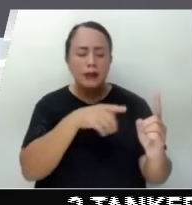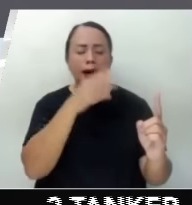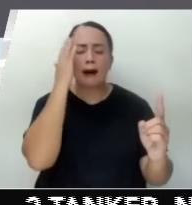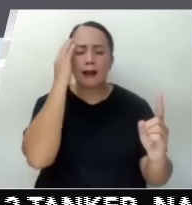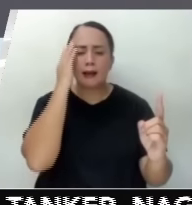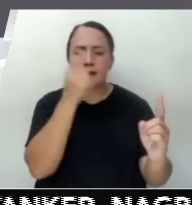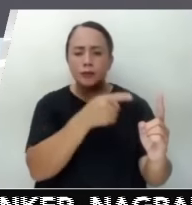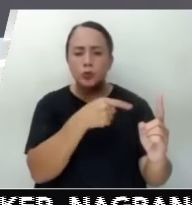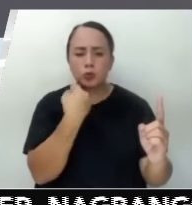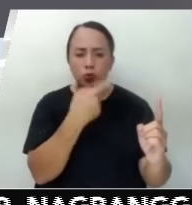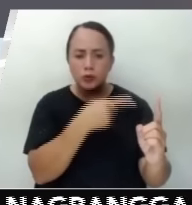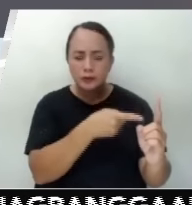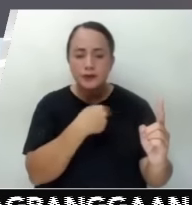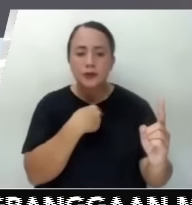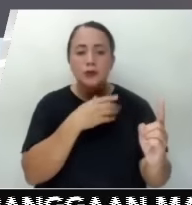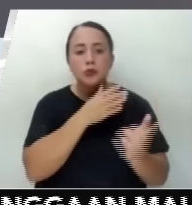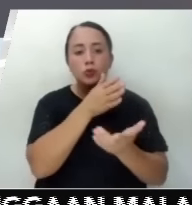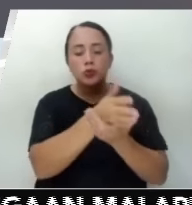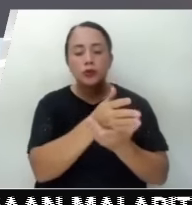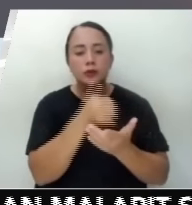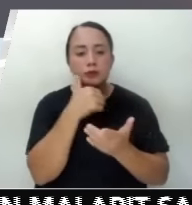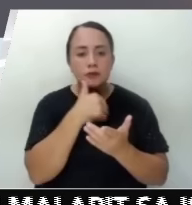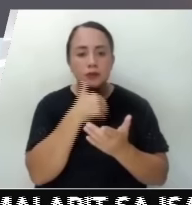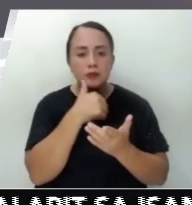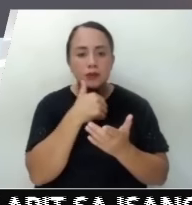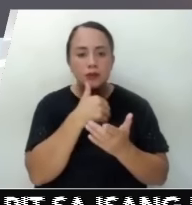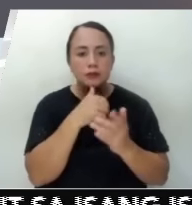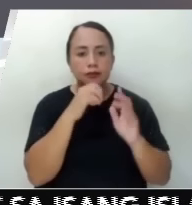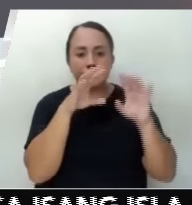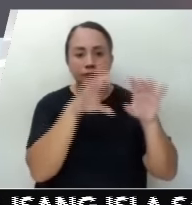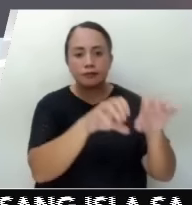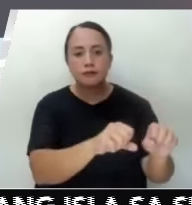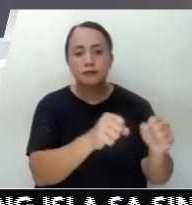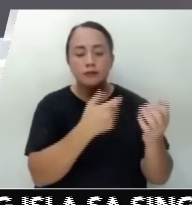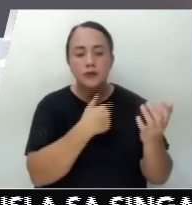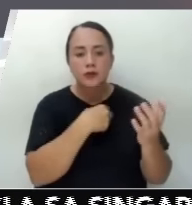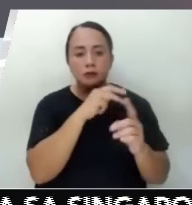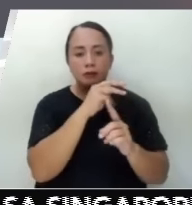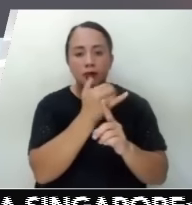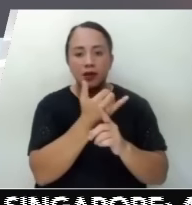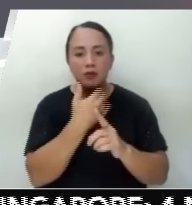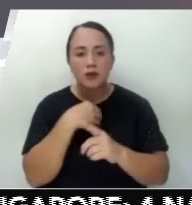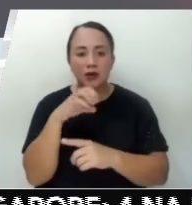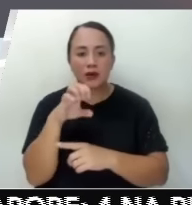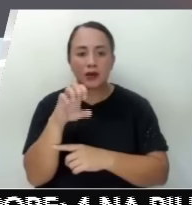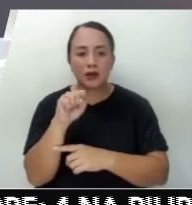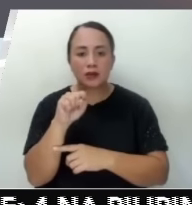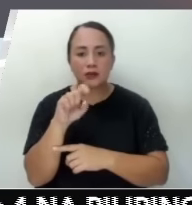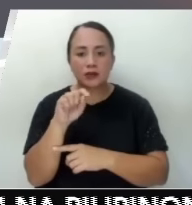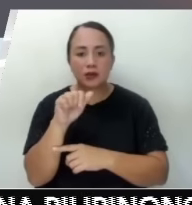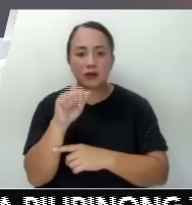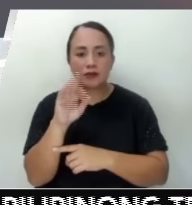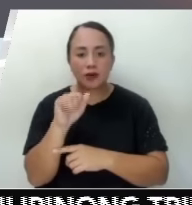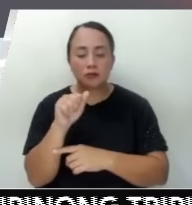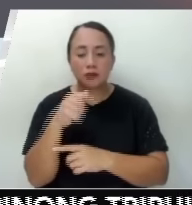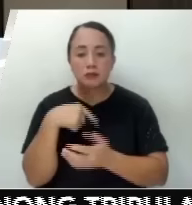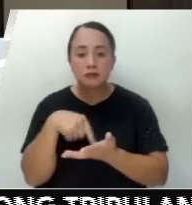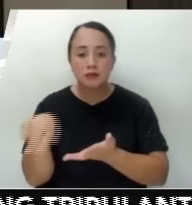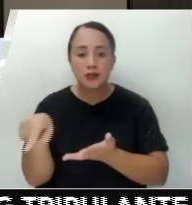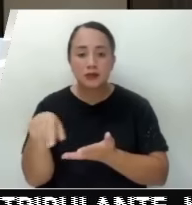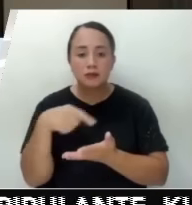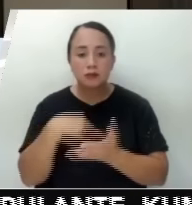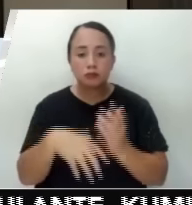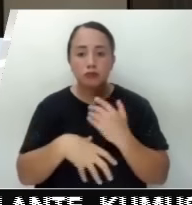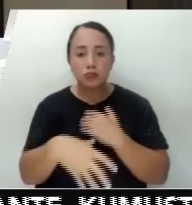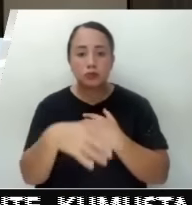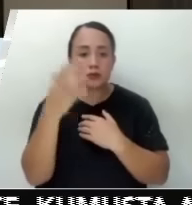sila sa bahay ng babae na inaresto nitong Mayo sa reklamong estafa pero nakapagpiyansa. Buntis siya noon. Sinabi